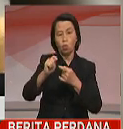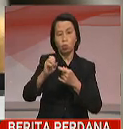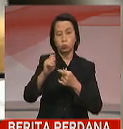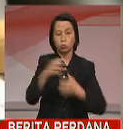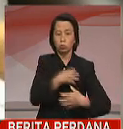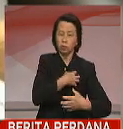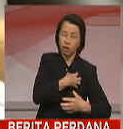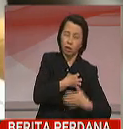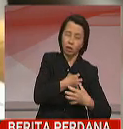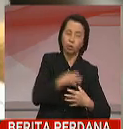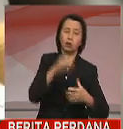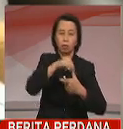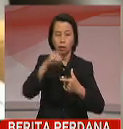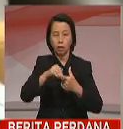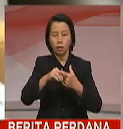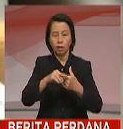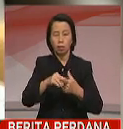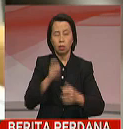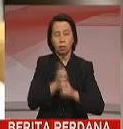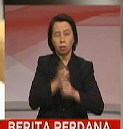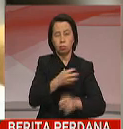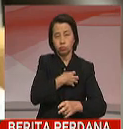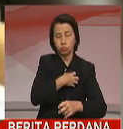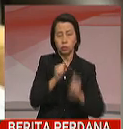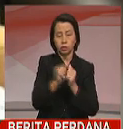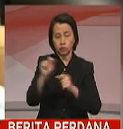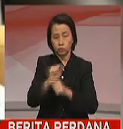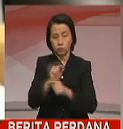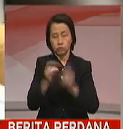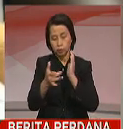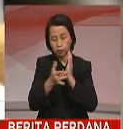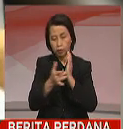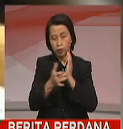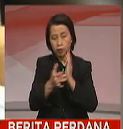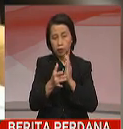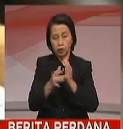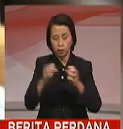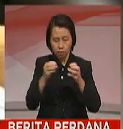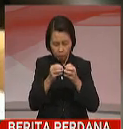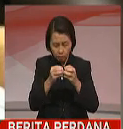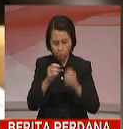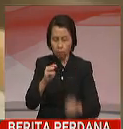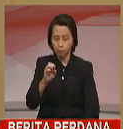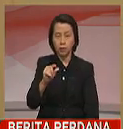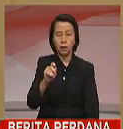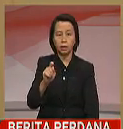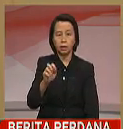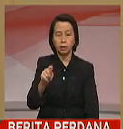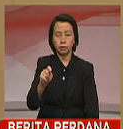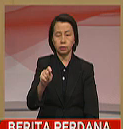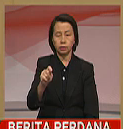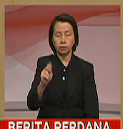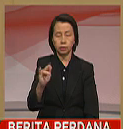ataupun kardiomyopathy ataupun heart muscle disease dengan menggunakan teknik magnetic resonance imaging.